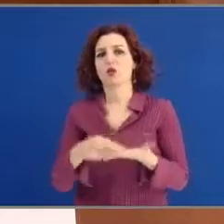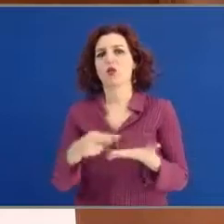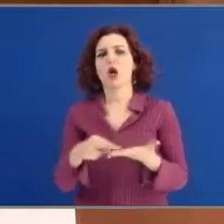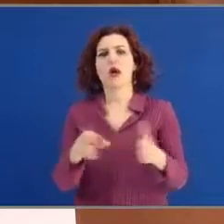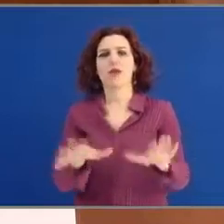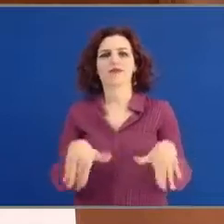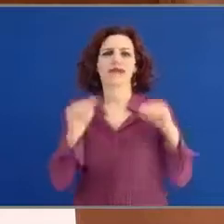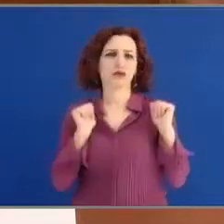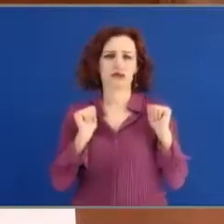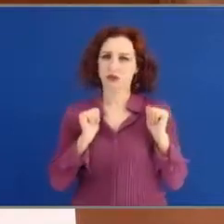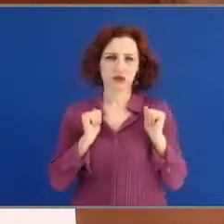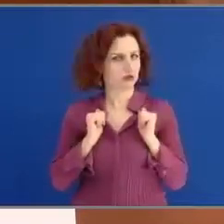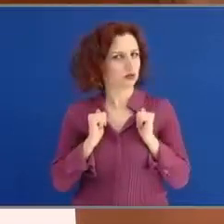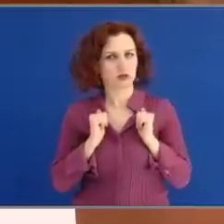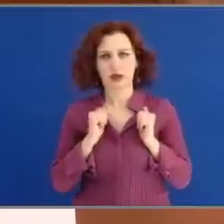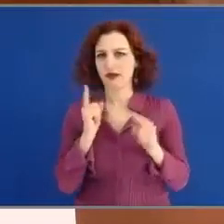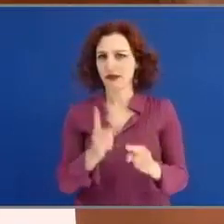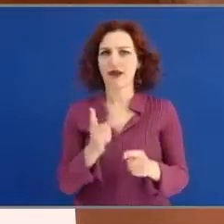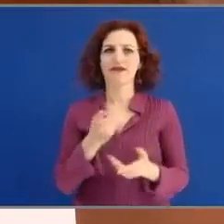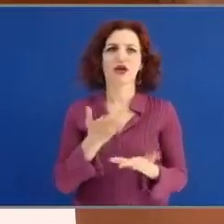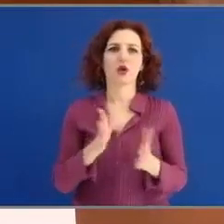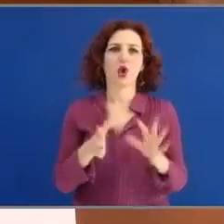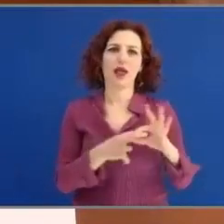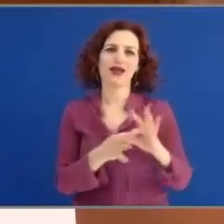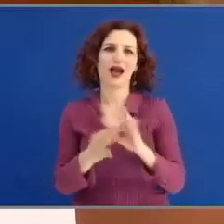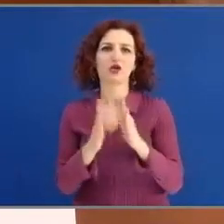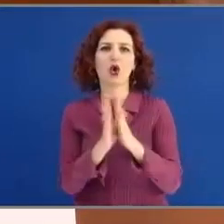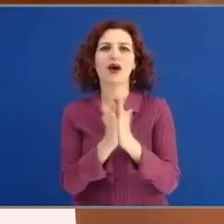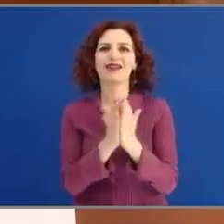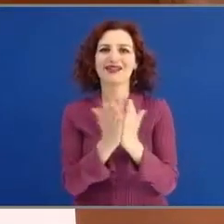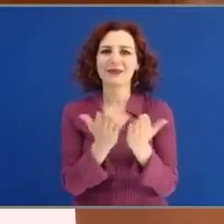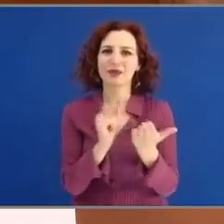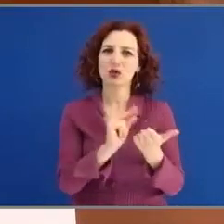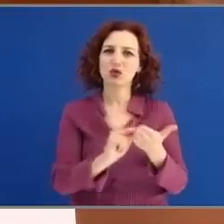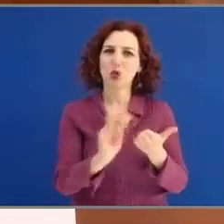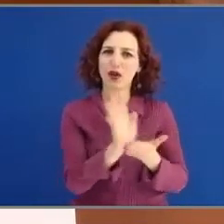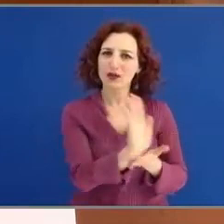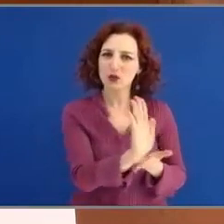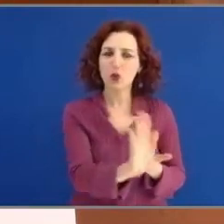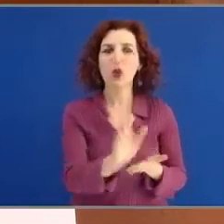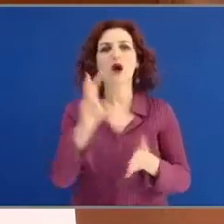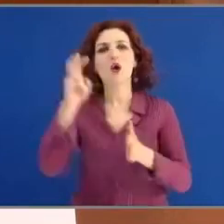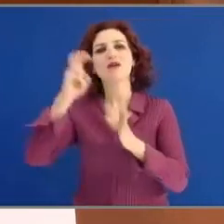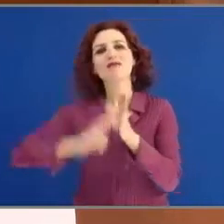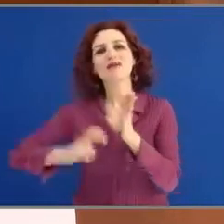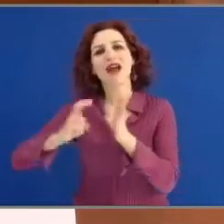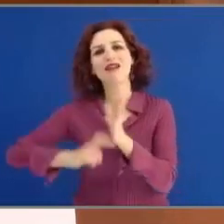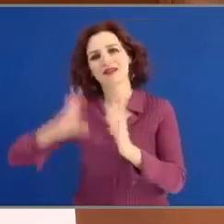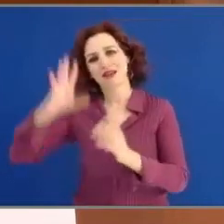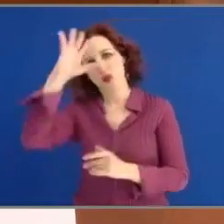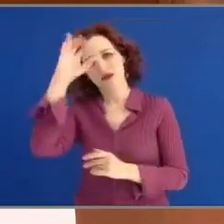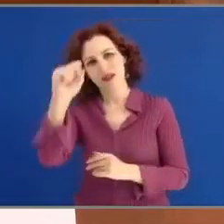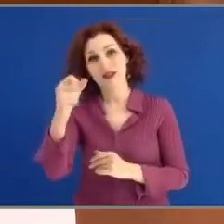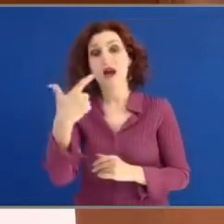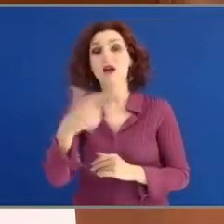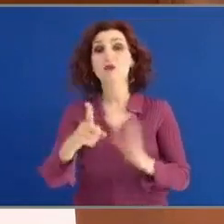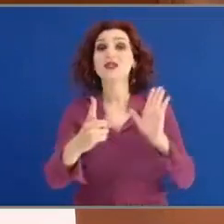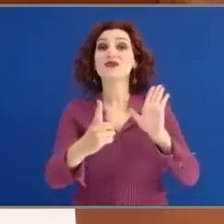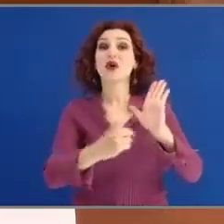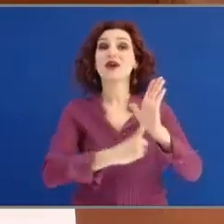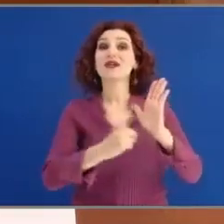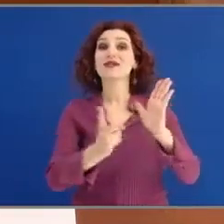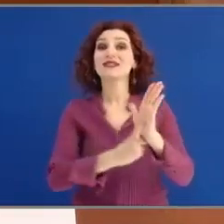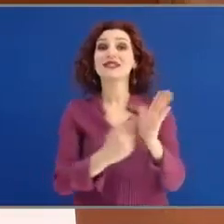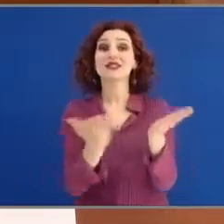saranno provvedimenti sui libri di testo, sulle tasse universitarie, perché, ripeto, il diritto allo studio dei